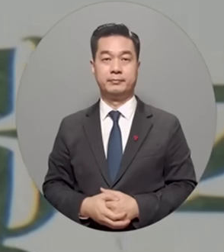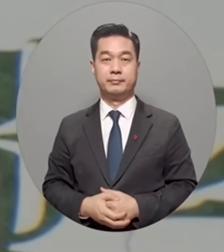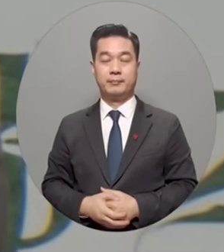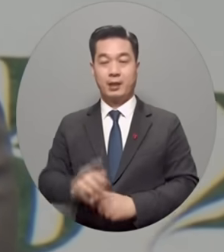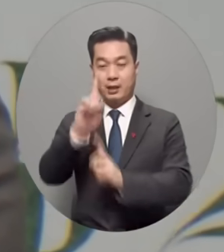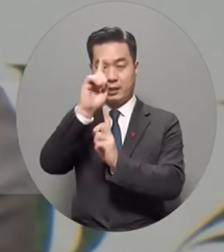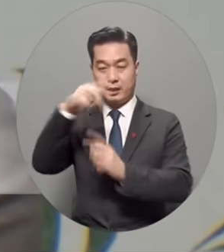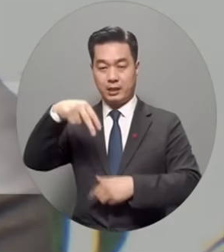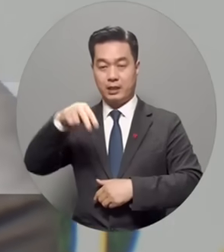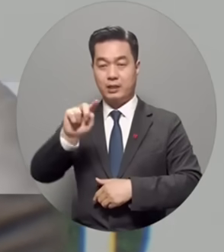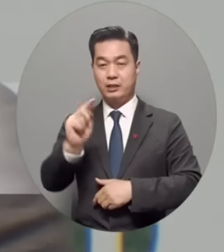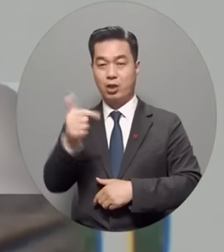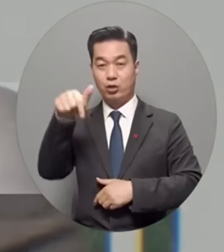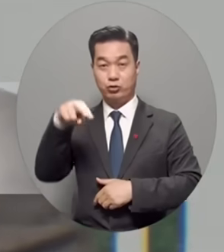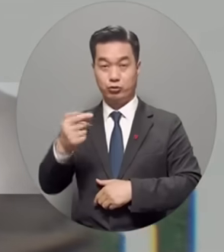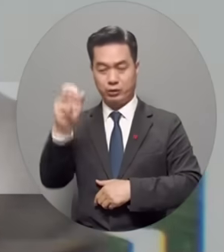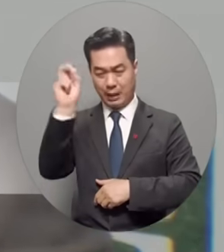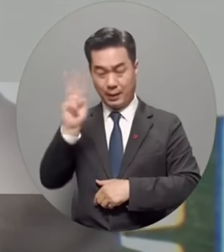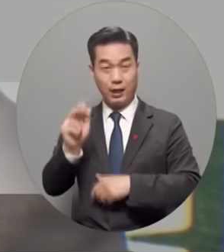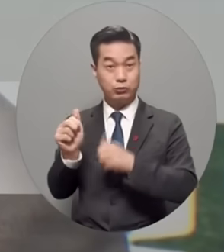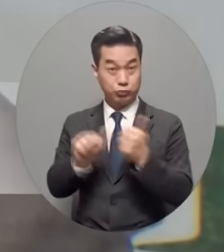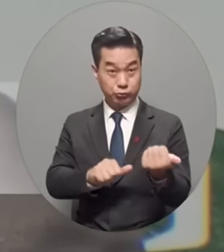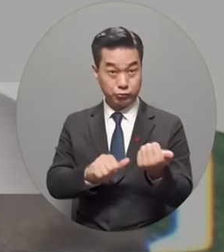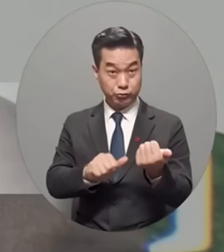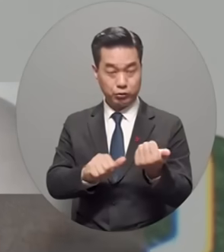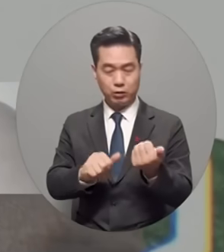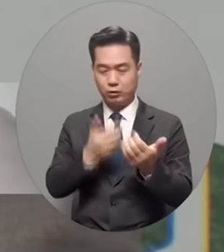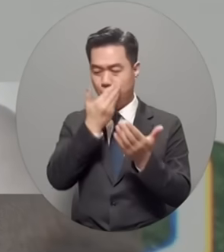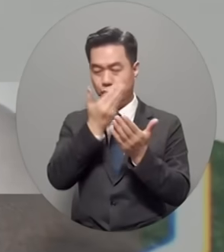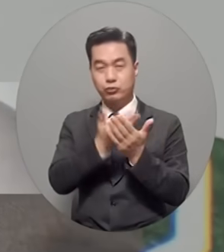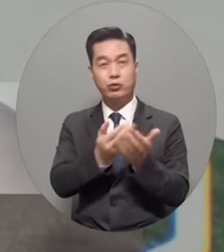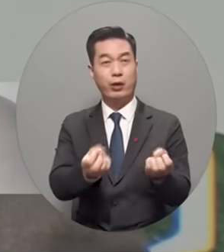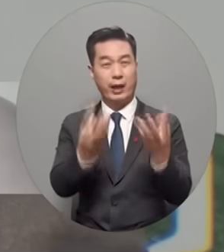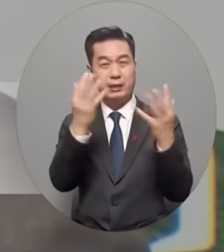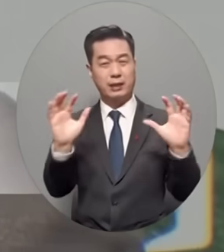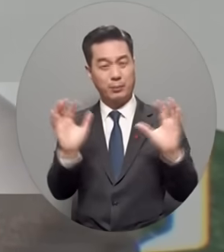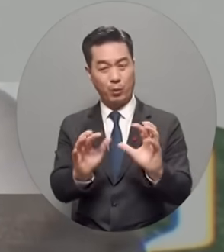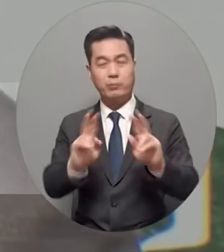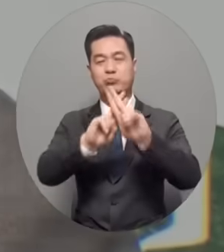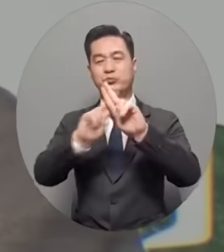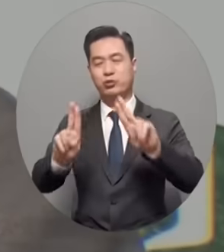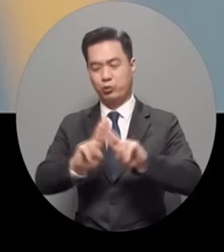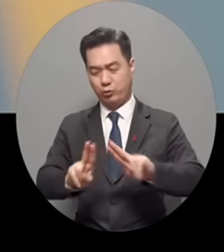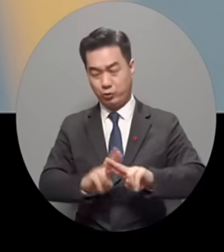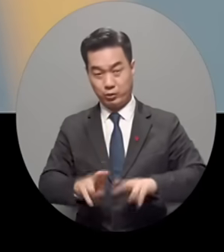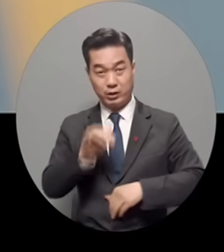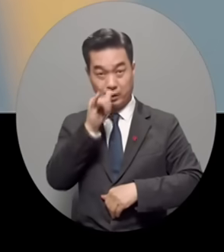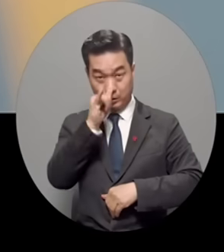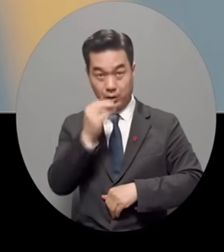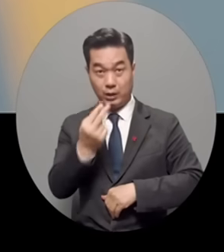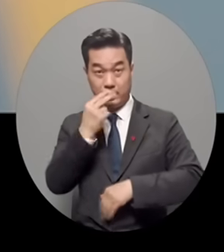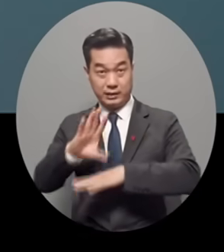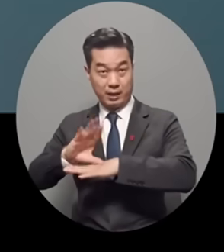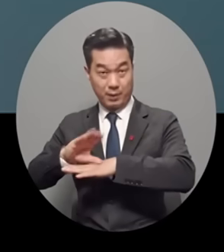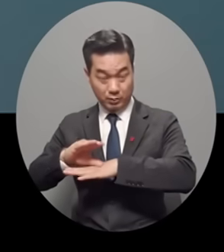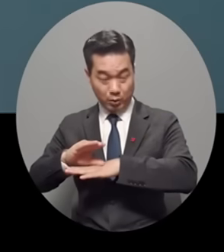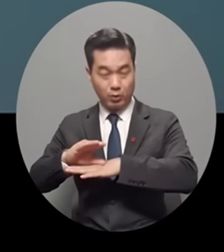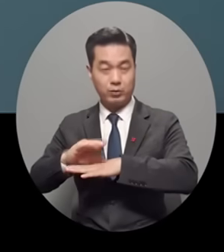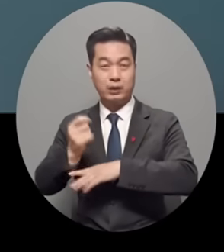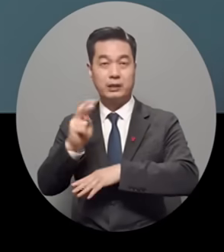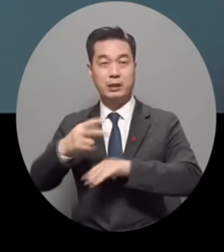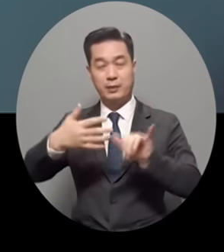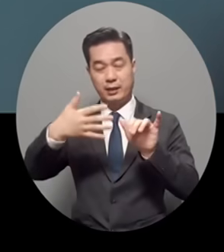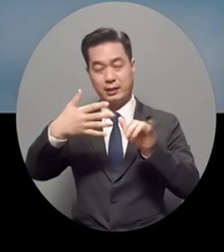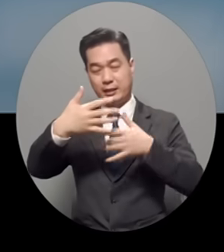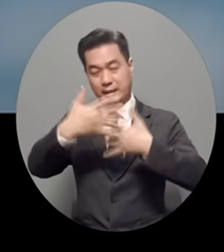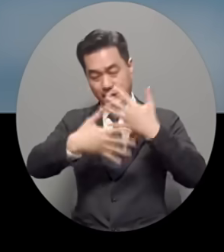이선균 씨의 갑작스런 사망 소식에 연예계 주요 행사들이 줄줄이 취소됐습니다. 생중계 예정이던 드라마의 제작 발표회가